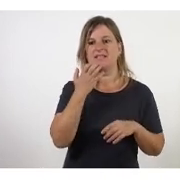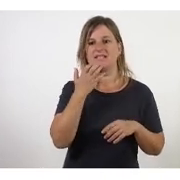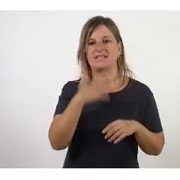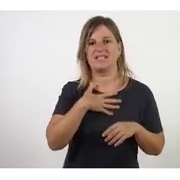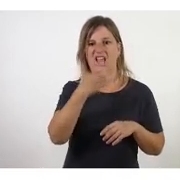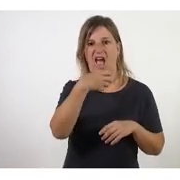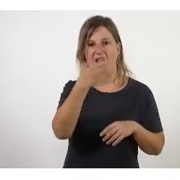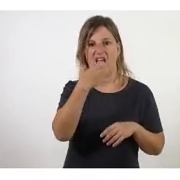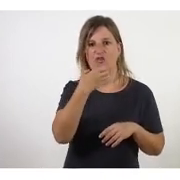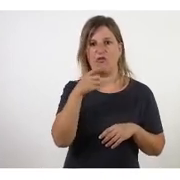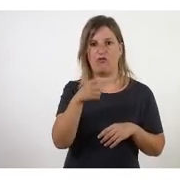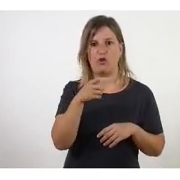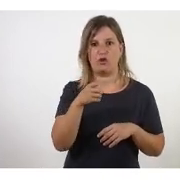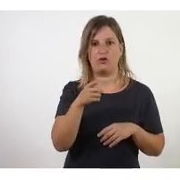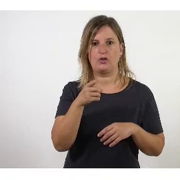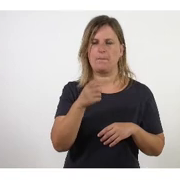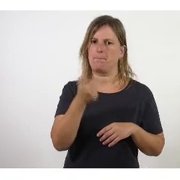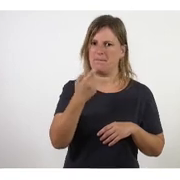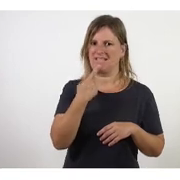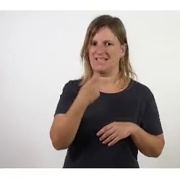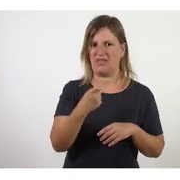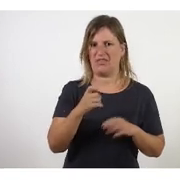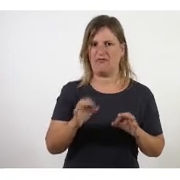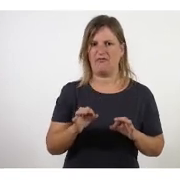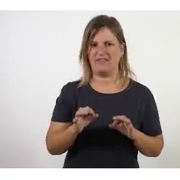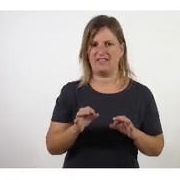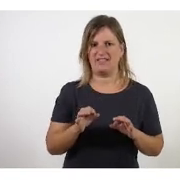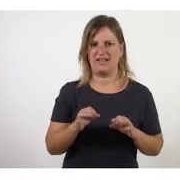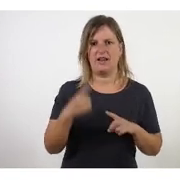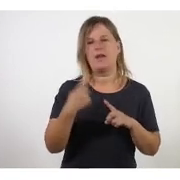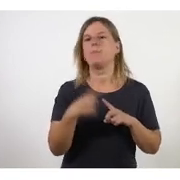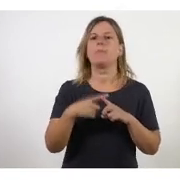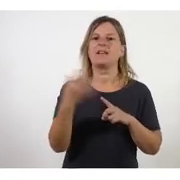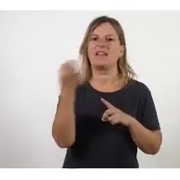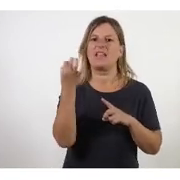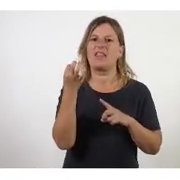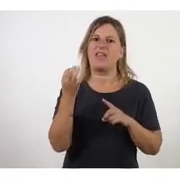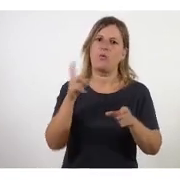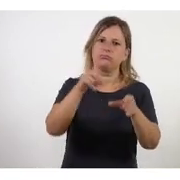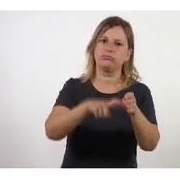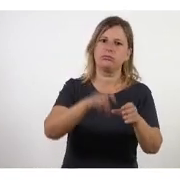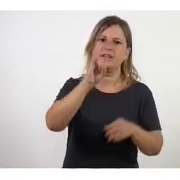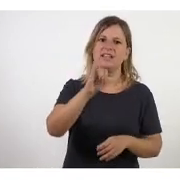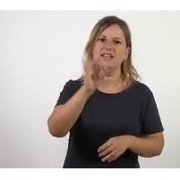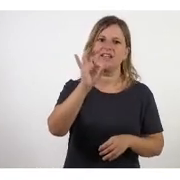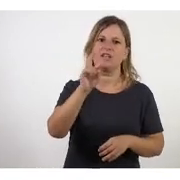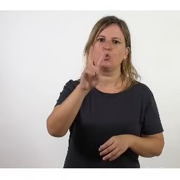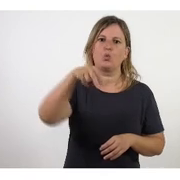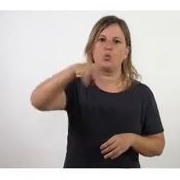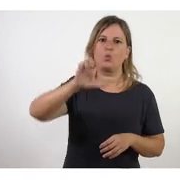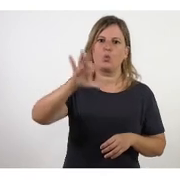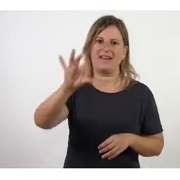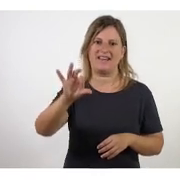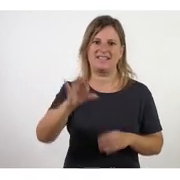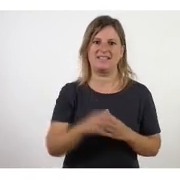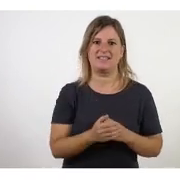de l'iPhone, els que aneu amb un iPhone ho tindreu una miqueta més... S'ha de fer via iTunes. Els que teniu un iPhone ja sabeu com funciona. Haureu